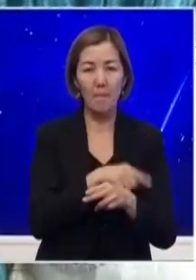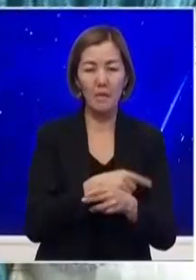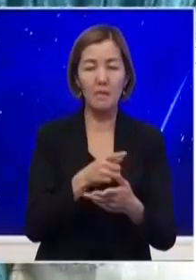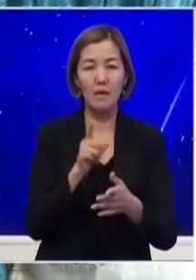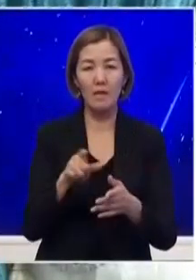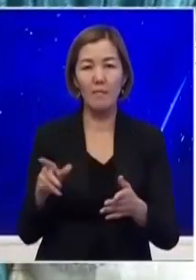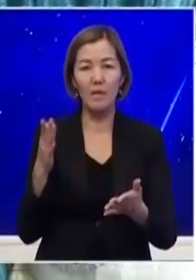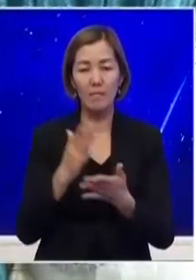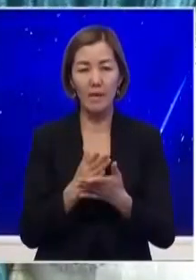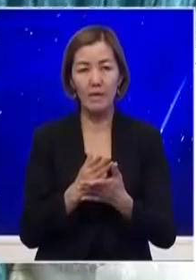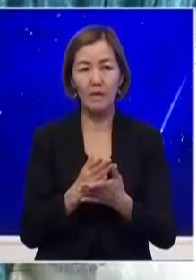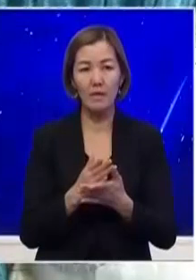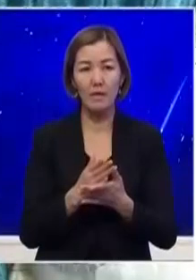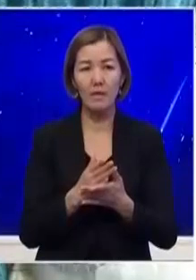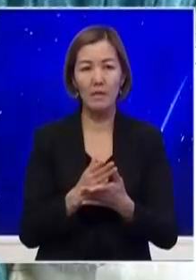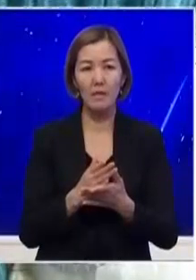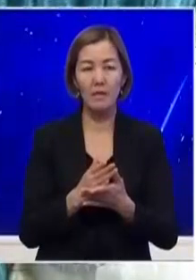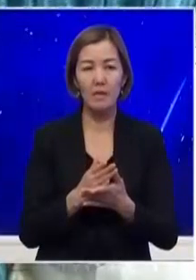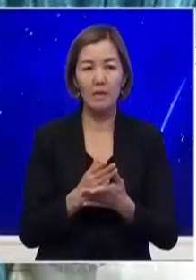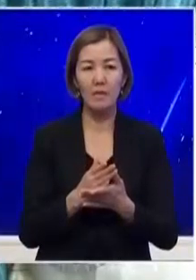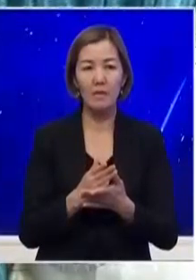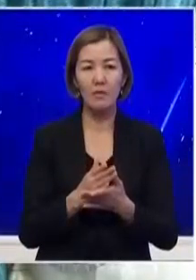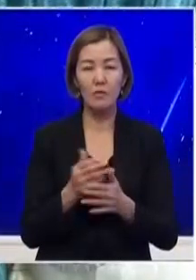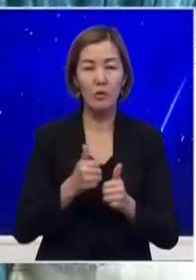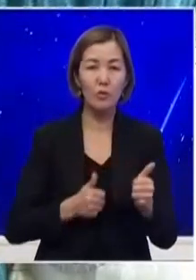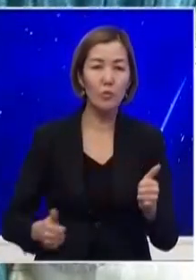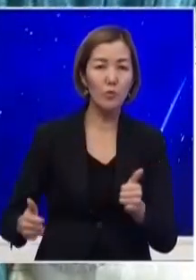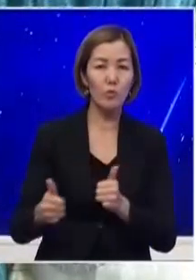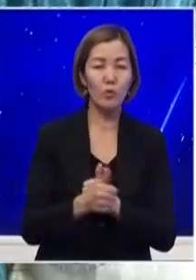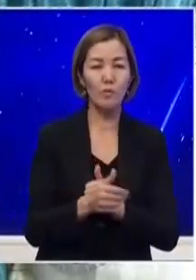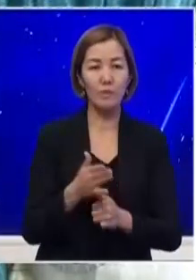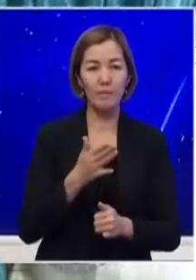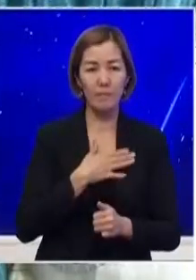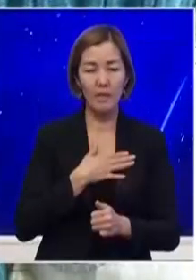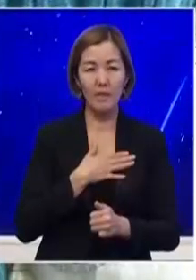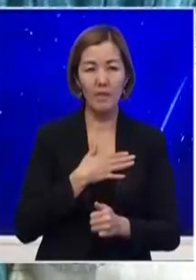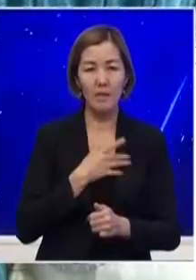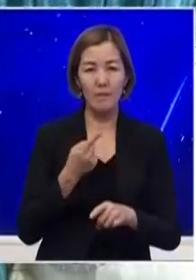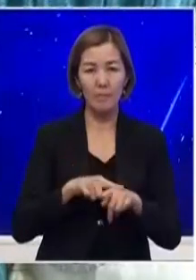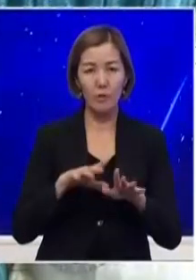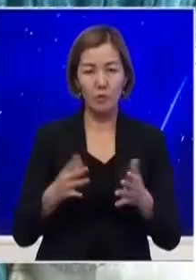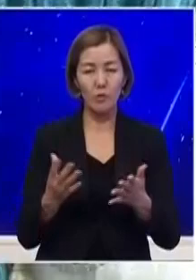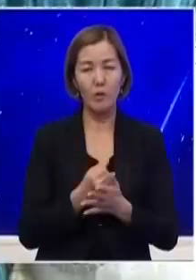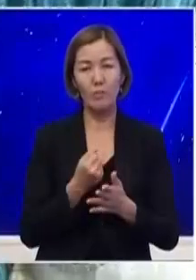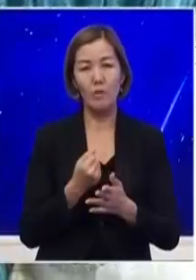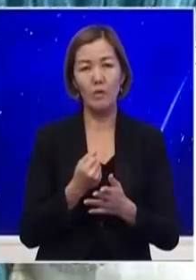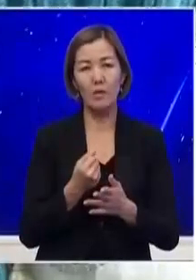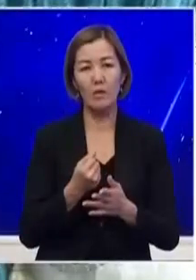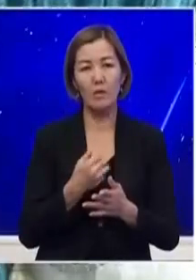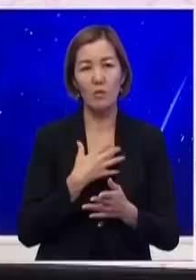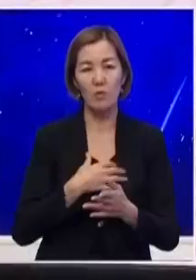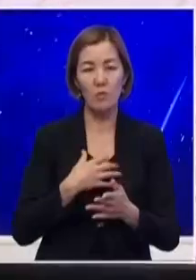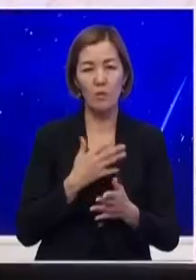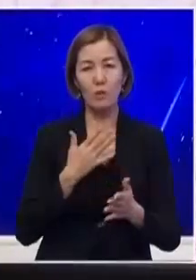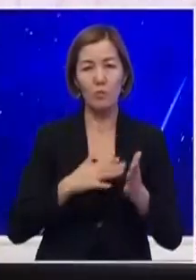жүр, небір мықты-мықты бірден бір өткен, солардың ішінен суырылып шығып бірінші орын алғаныма өзім өте қатты